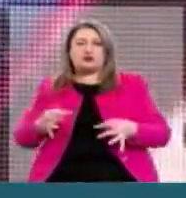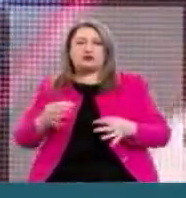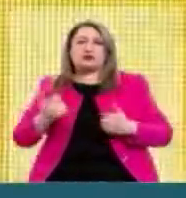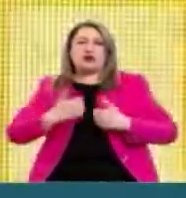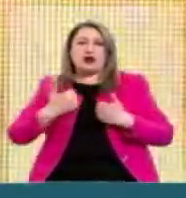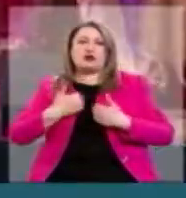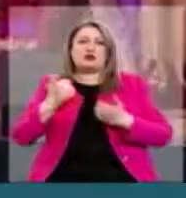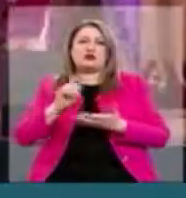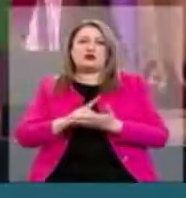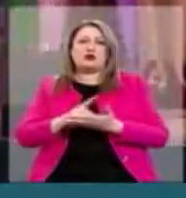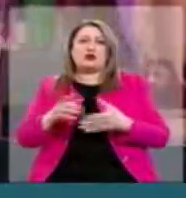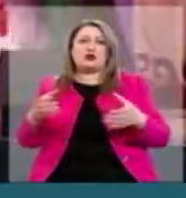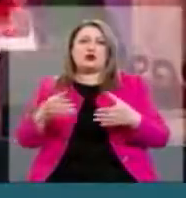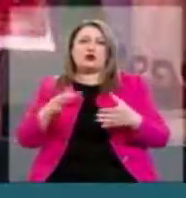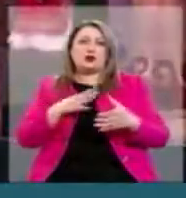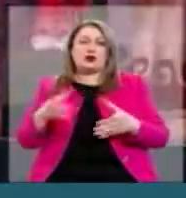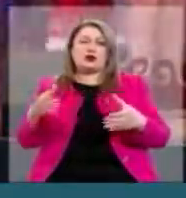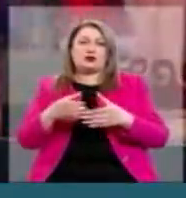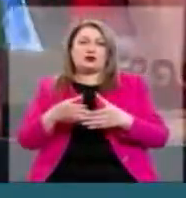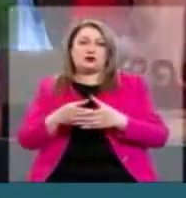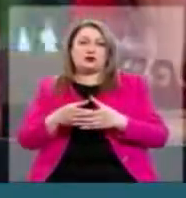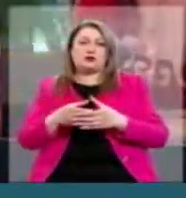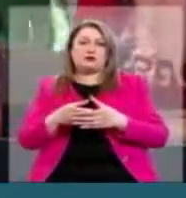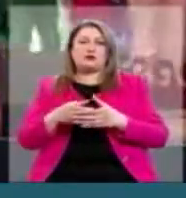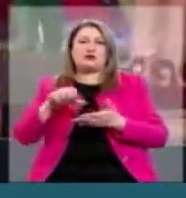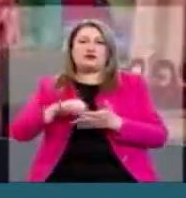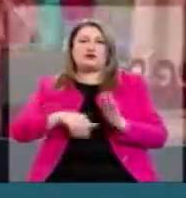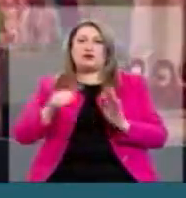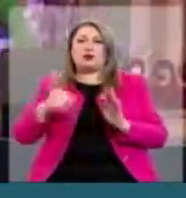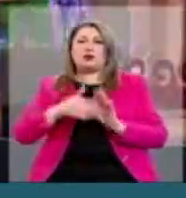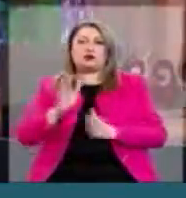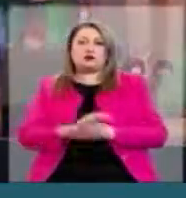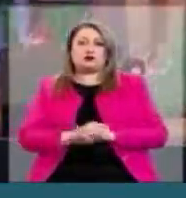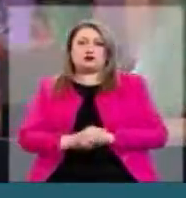қорытындысында топ жарғандар тізімінен табылуға талпынды. Айдын Шайкенов, Руслан Жабаев, Қостанай телеарнасы.